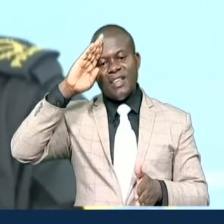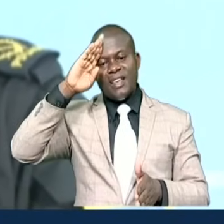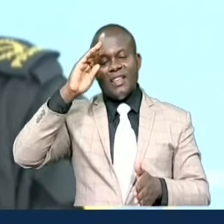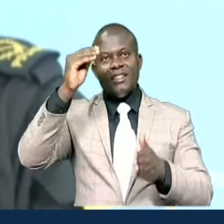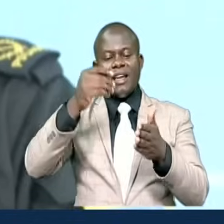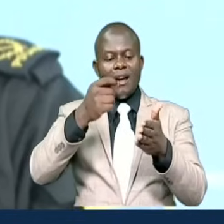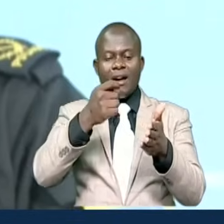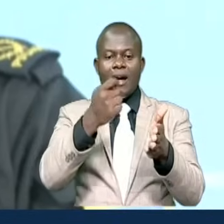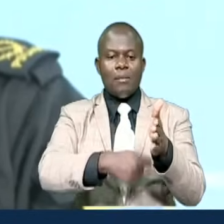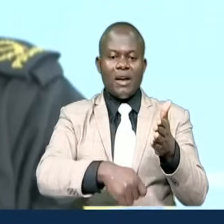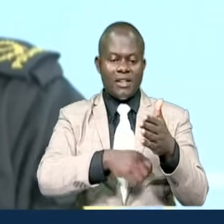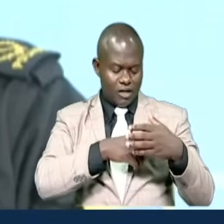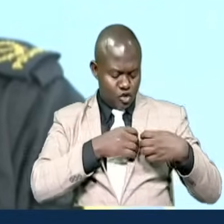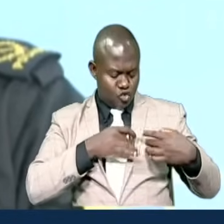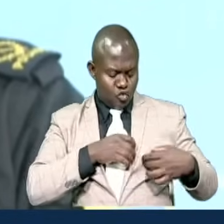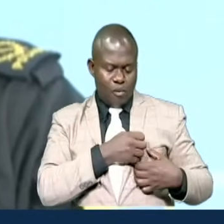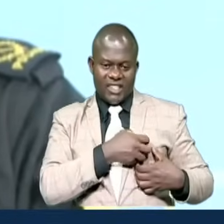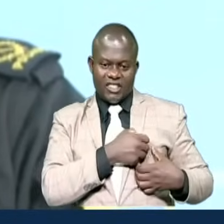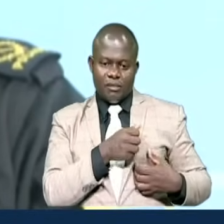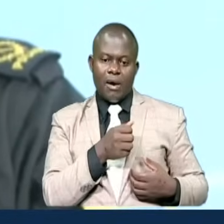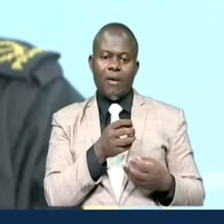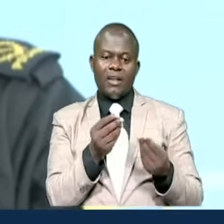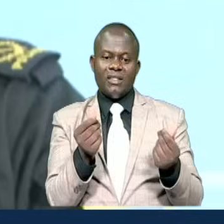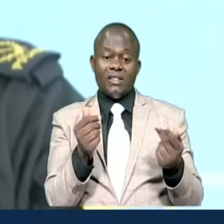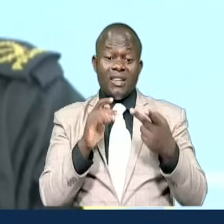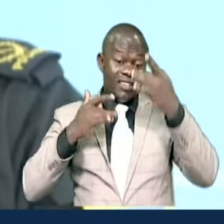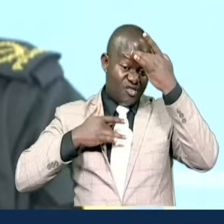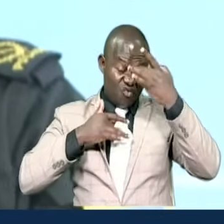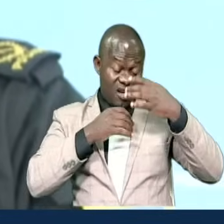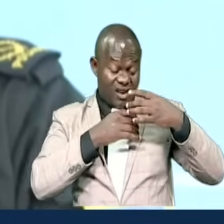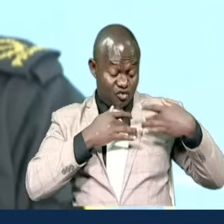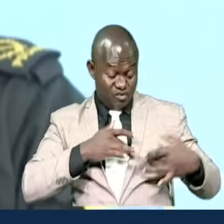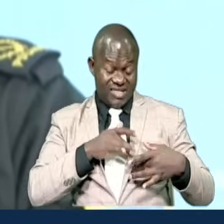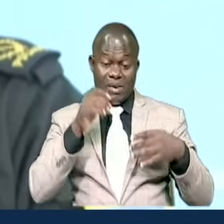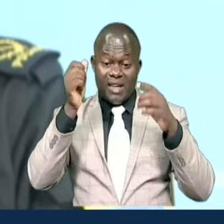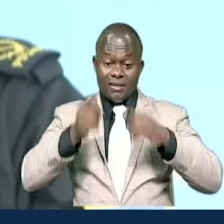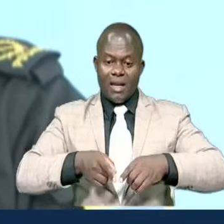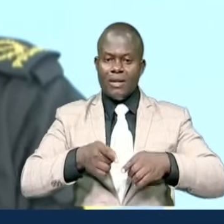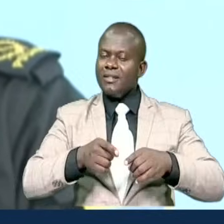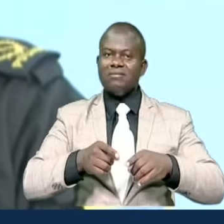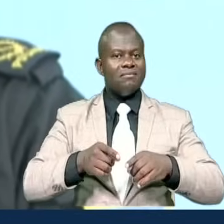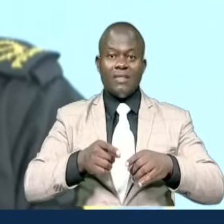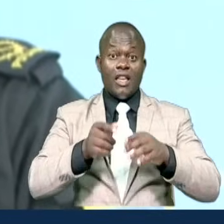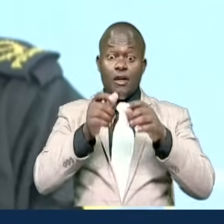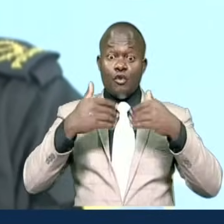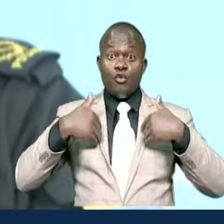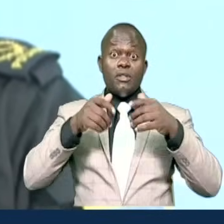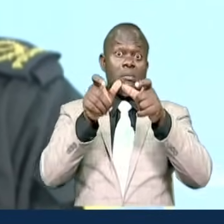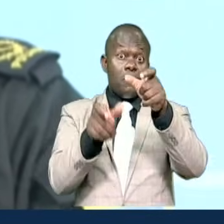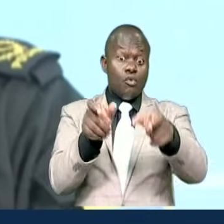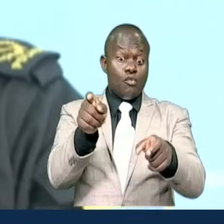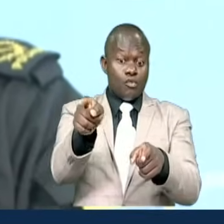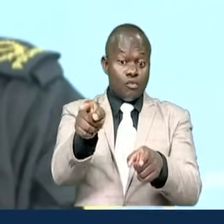y'umwijima wangiritse ntabwo itanga amande y'indwara z'umutima ziba zaje ntabwo ibyo ngibyo ni ubuzima bw'umuntu ngira ngo haraho bigera